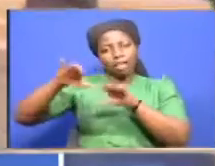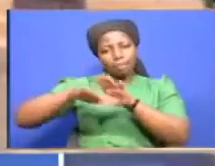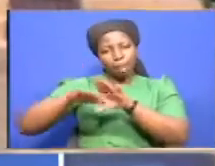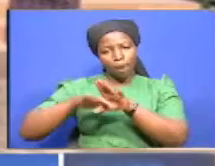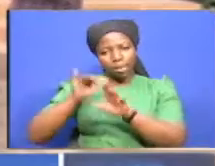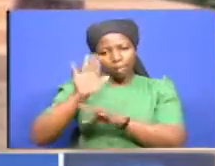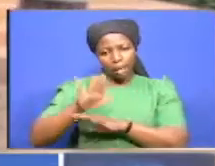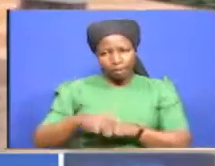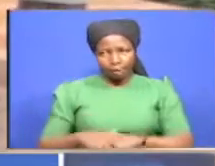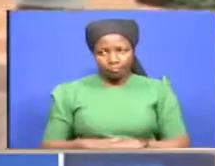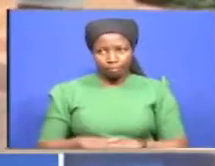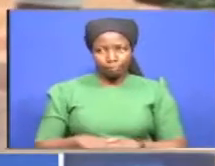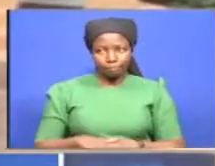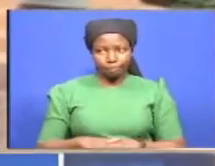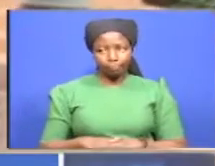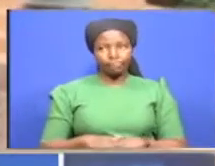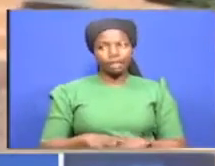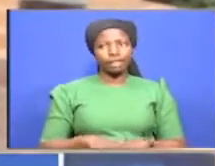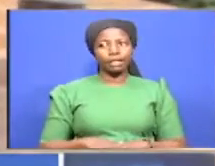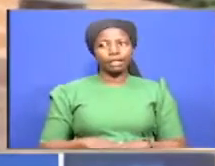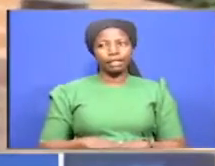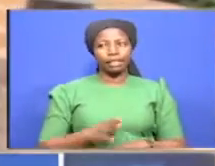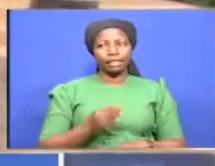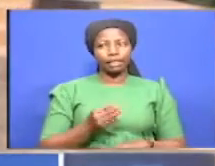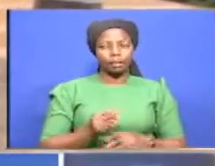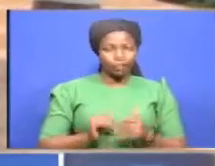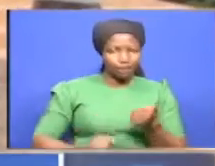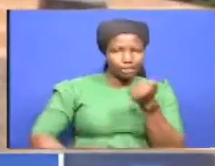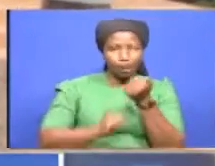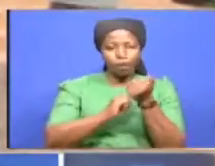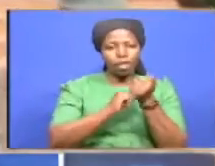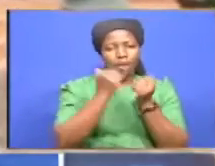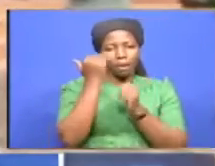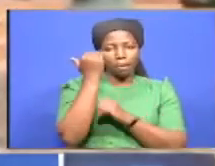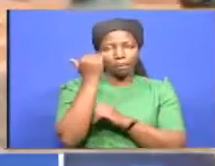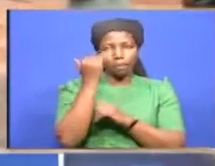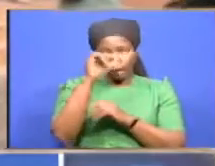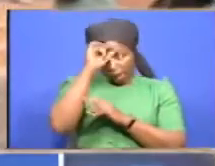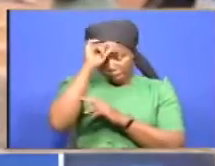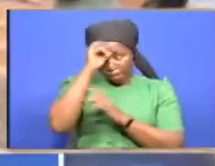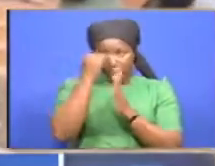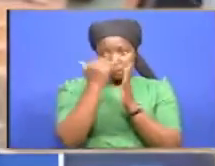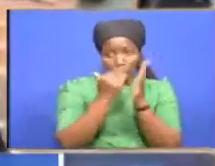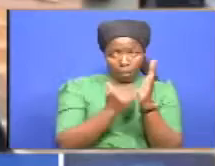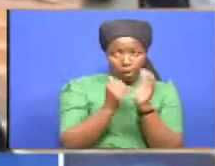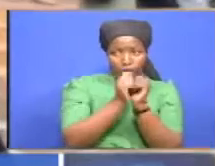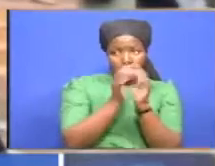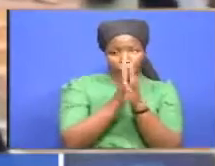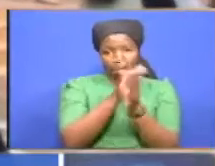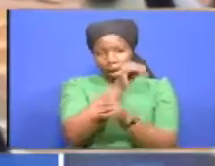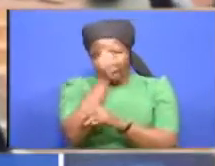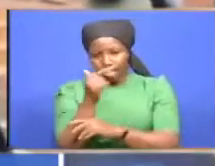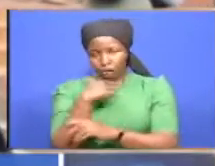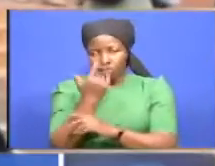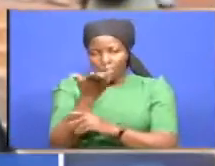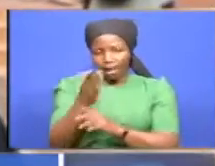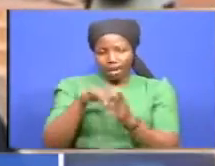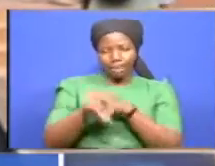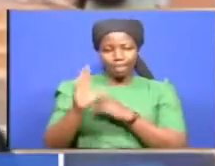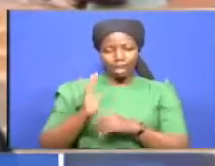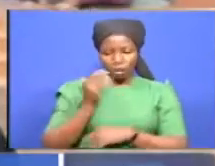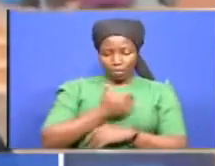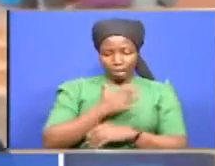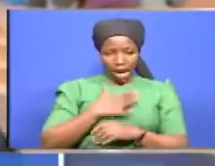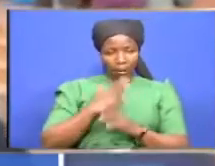support the initiative of the government and those who are in the committee, and it is our